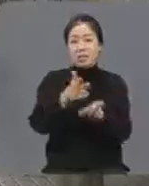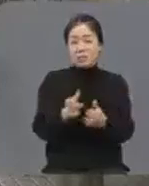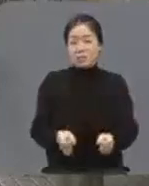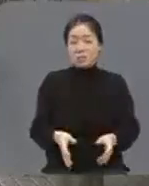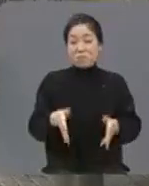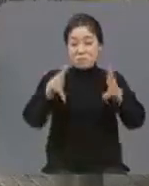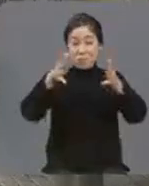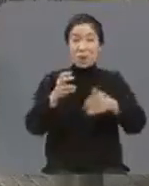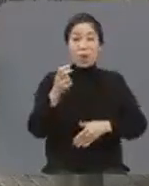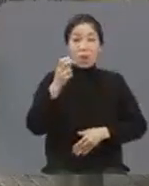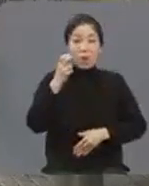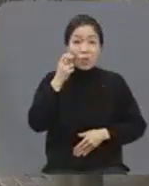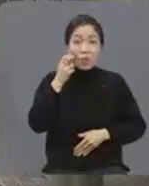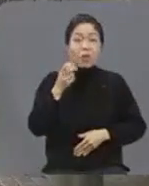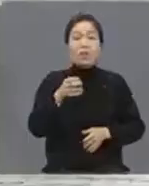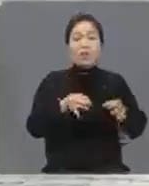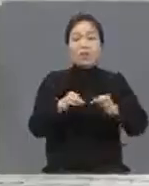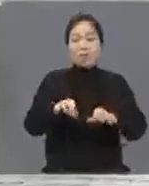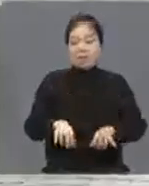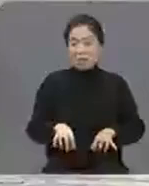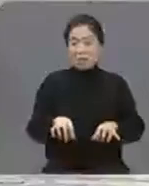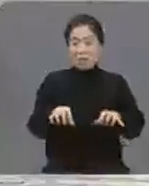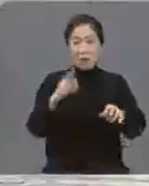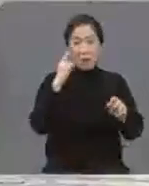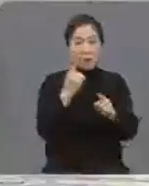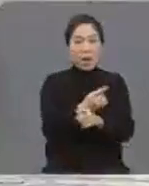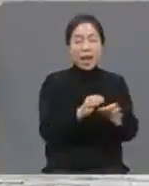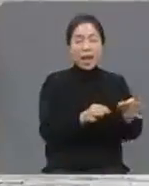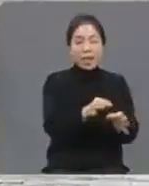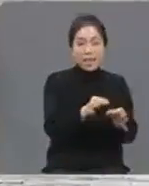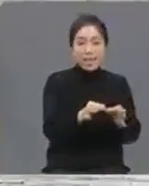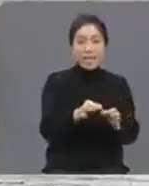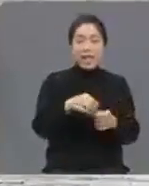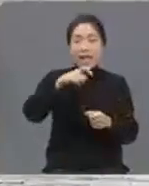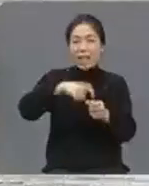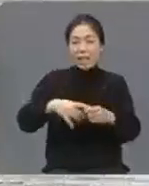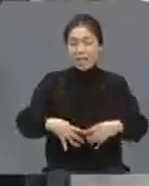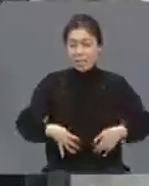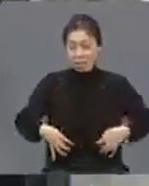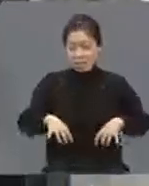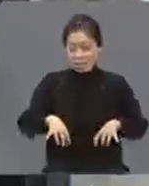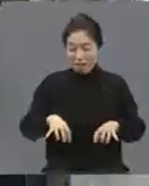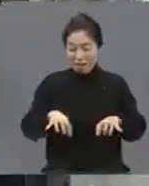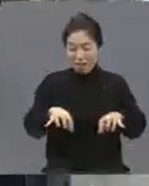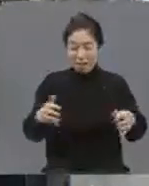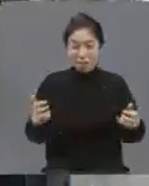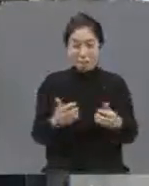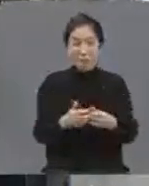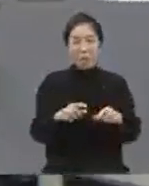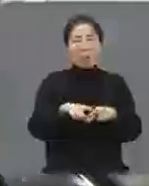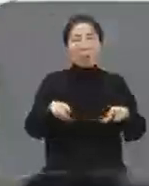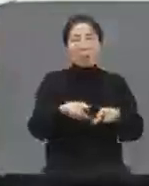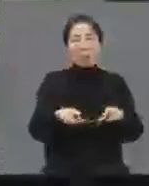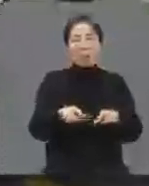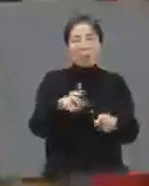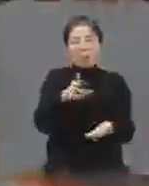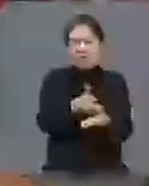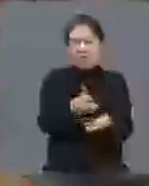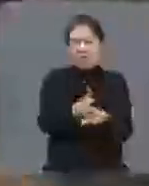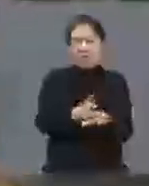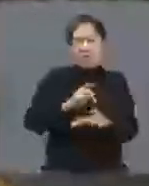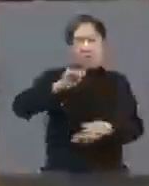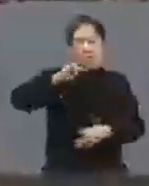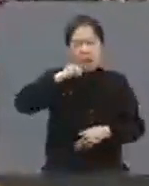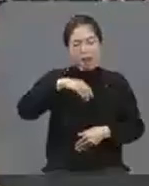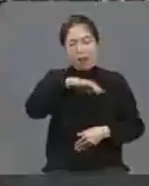들어설 송정동 상업 지역은 송정 매일 시장과 떡갈비 거리 등이 밀집해 있어 평소에도 주차난과 관련된